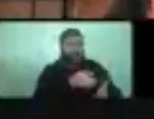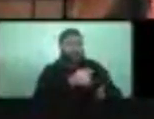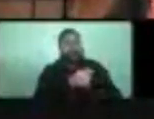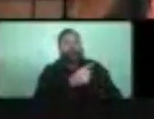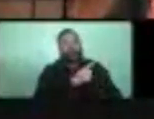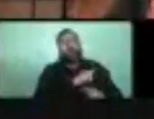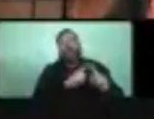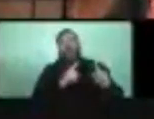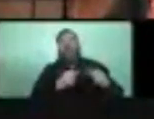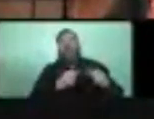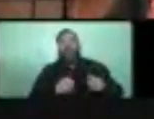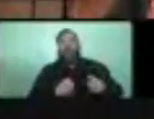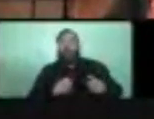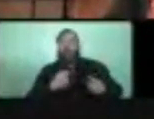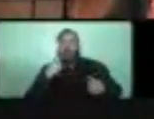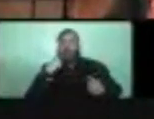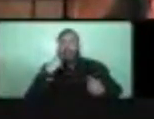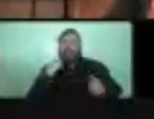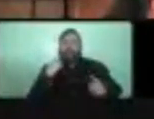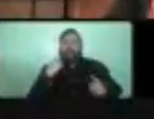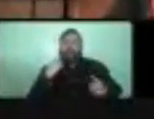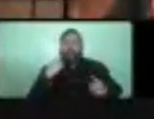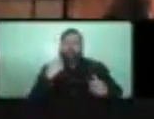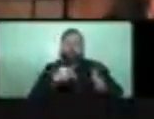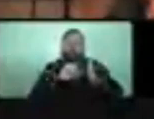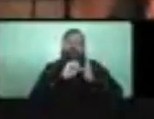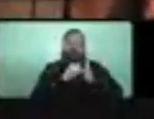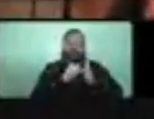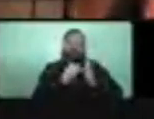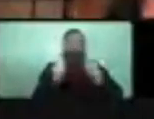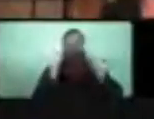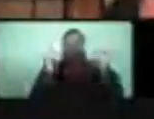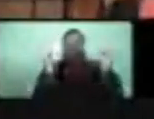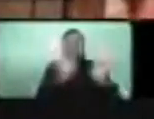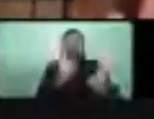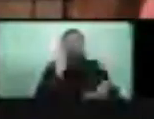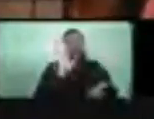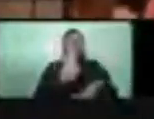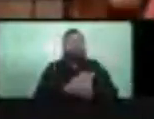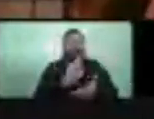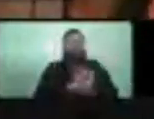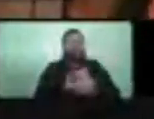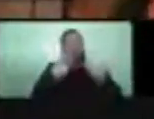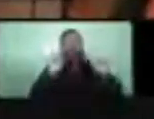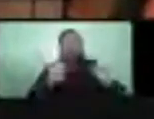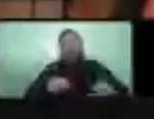Na je, kwamba kila mmoja wetu